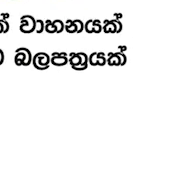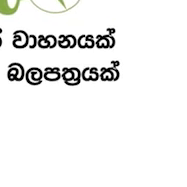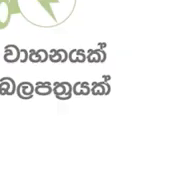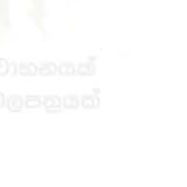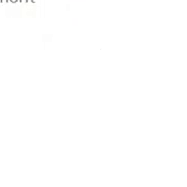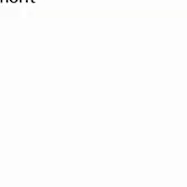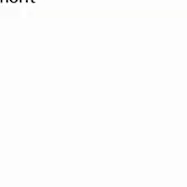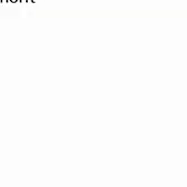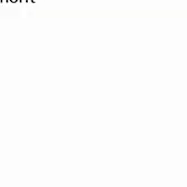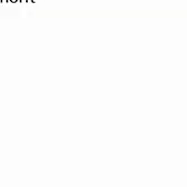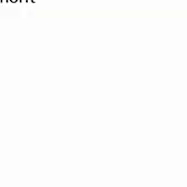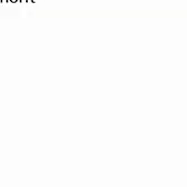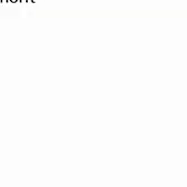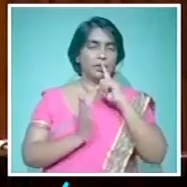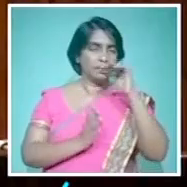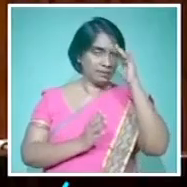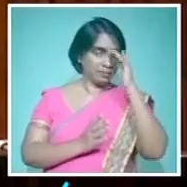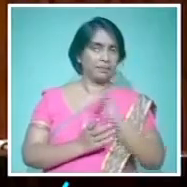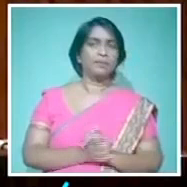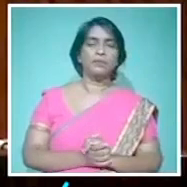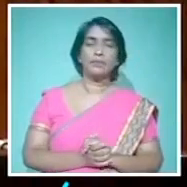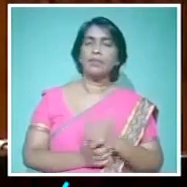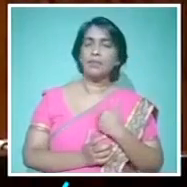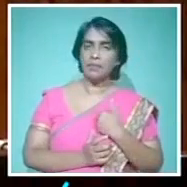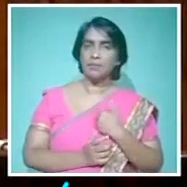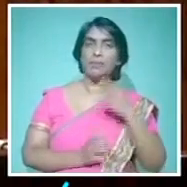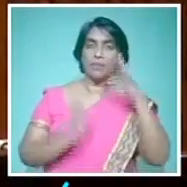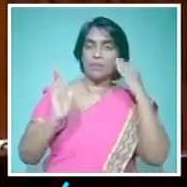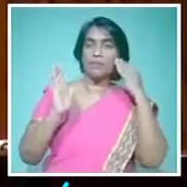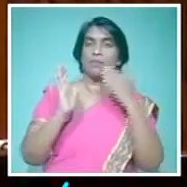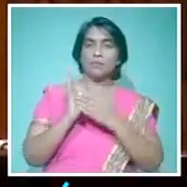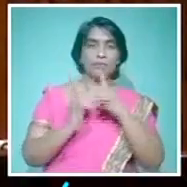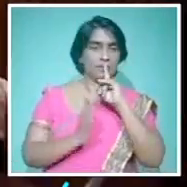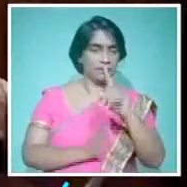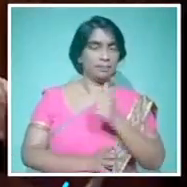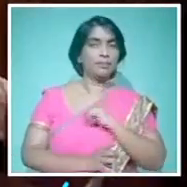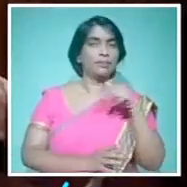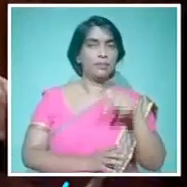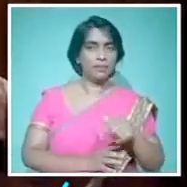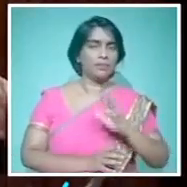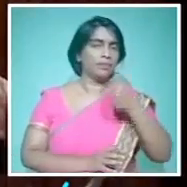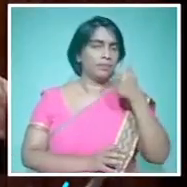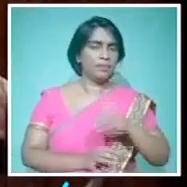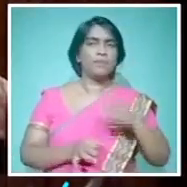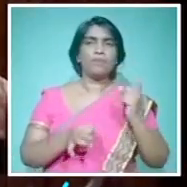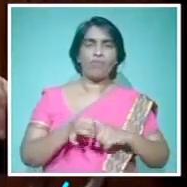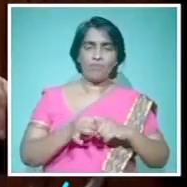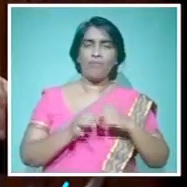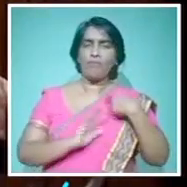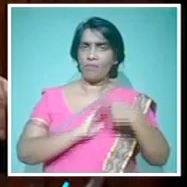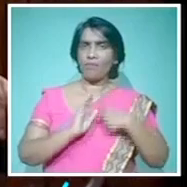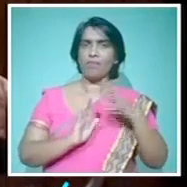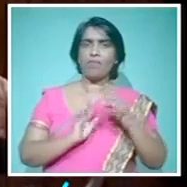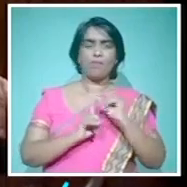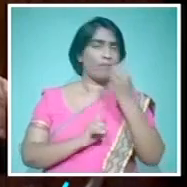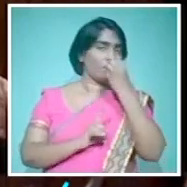ගන්න බලපත්‍රයක් සමග වාසි රැසක් මම ඔබතුමාගේ අවධානයට යොමු කරන්න කැමැති අද ඉතාම වැදගත් ප්‍රශ්නයක් මේ රටේ තියෙනවා